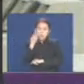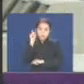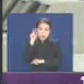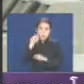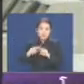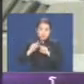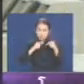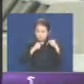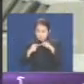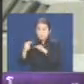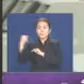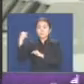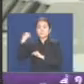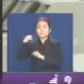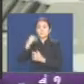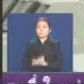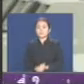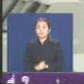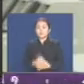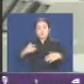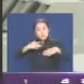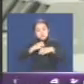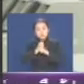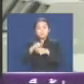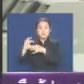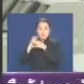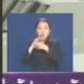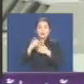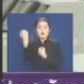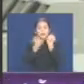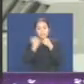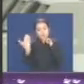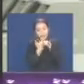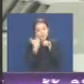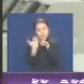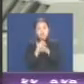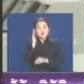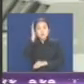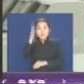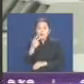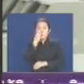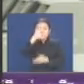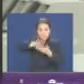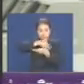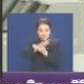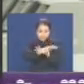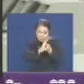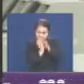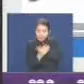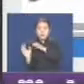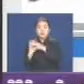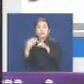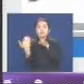ะช่วงนี้เป็นการรายงานนะคะสภาพการจราจรล่าสุดเดี๋ยวช่วงหน้าเรามาติดตามเรื่องของการปรับแผนวิกฤตการจราจรกลับไปที่สถ